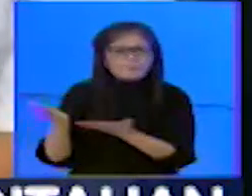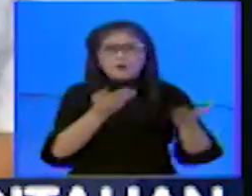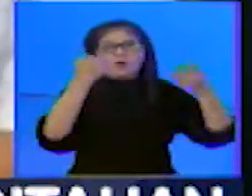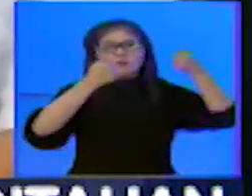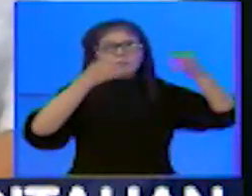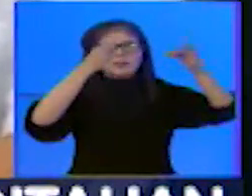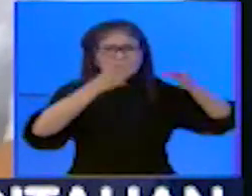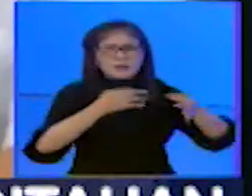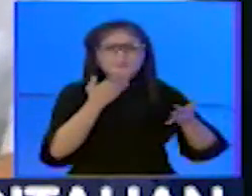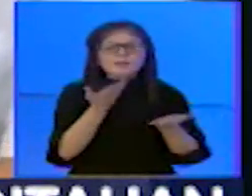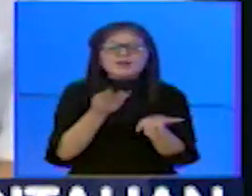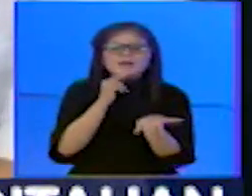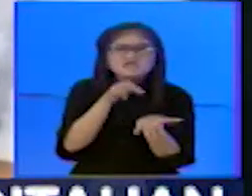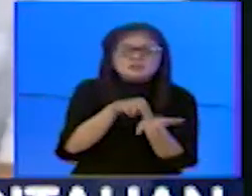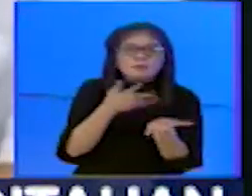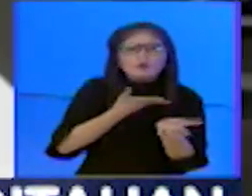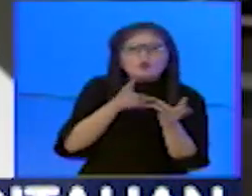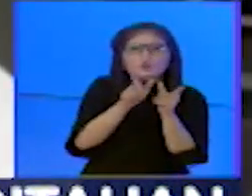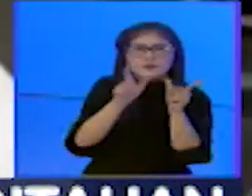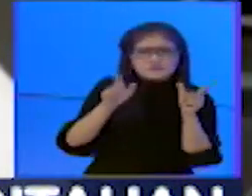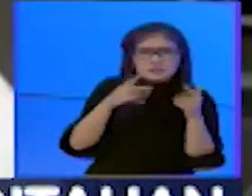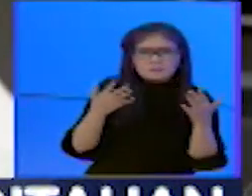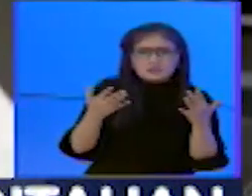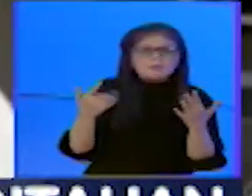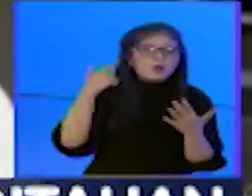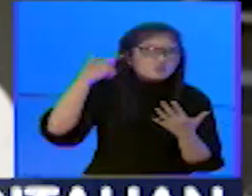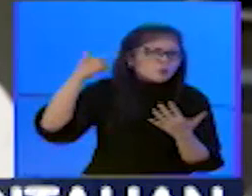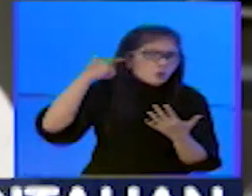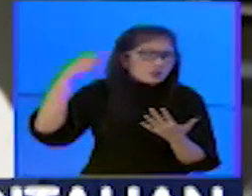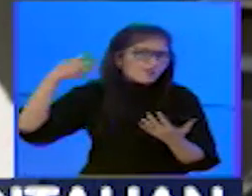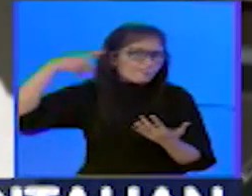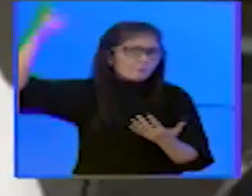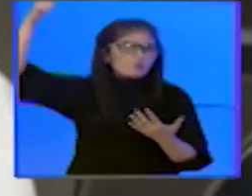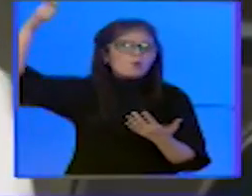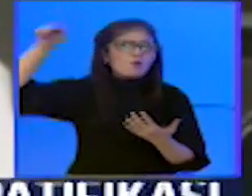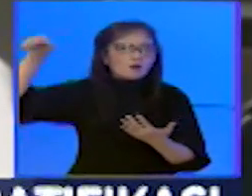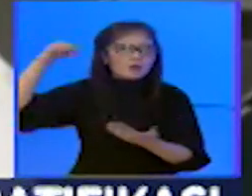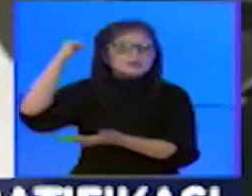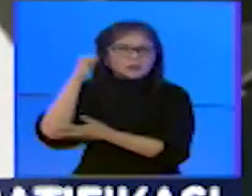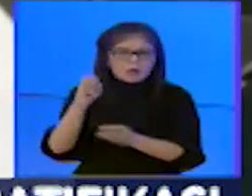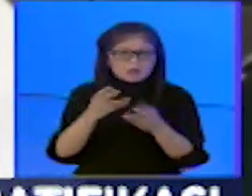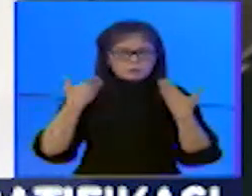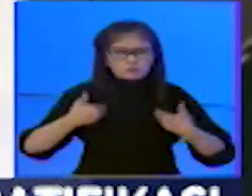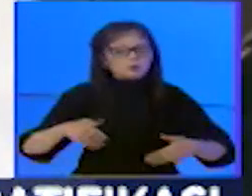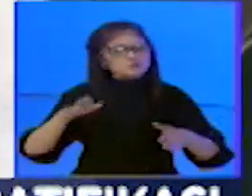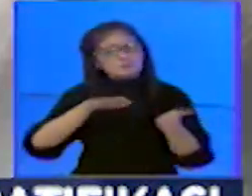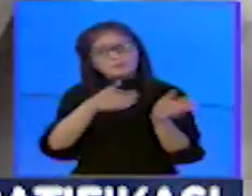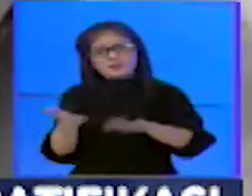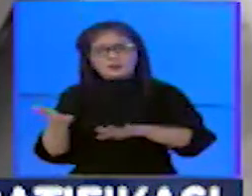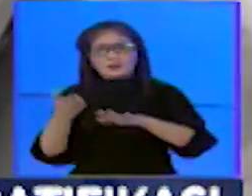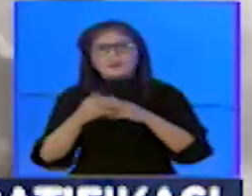izin ke toilet dan tiba-tiba terdengar suara letusan senjata api tersangka ditemukan dalam kondisi tidak